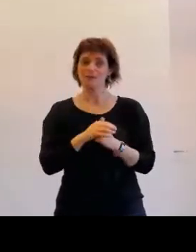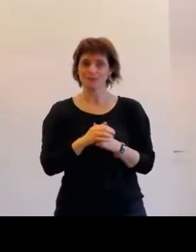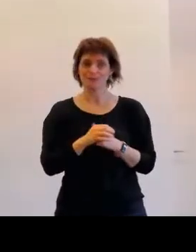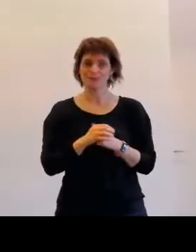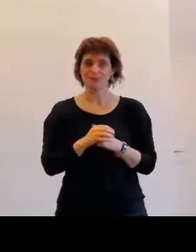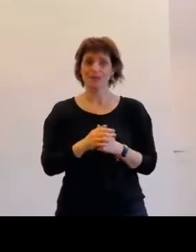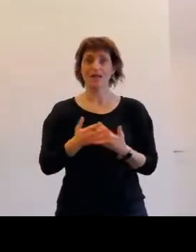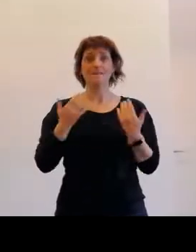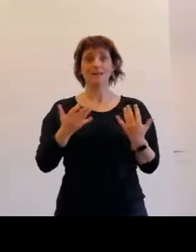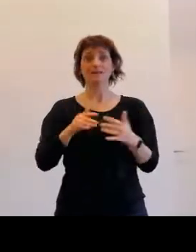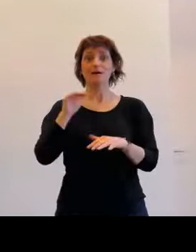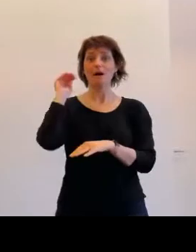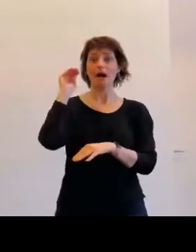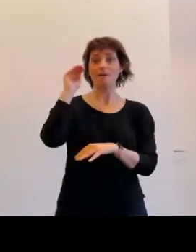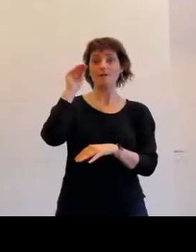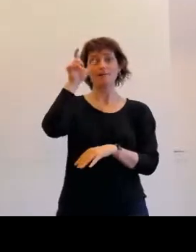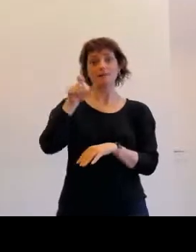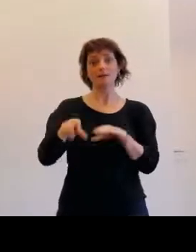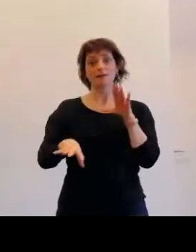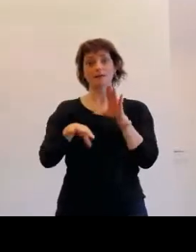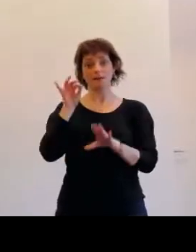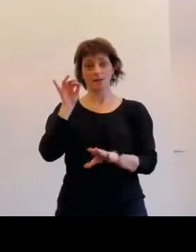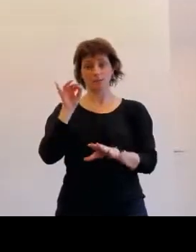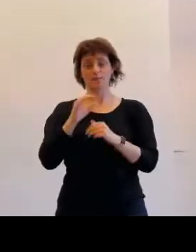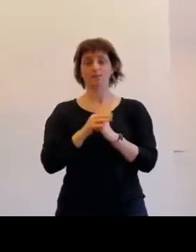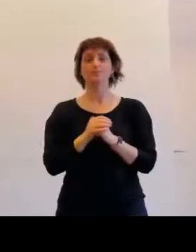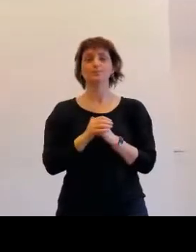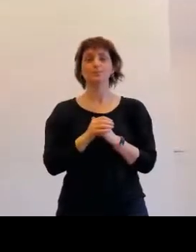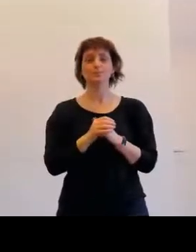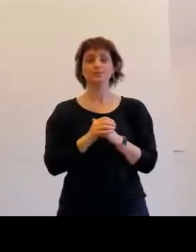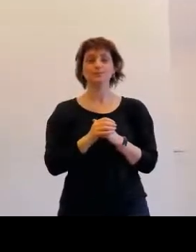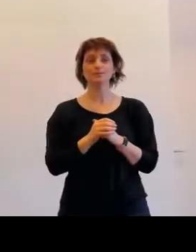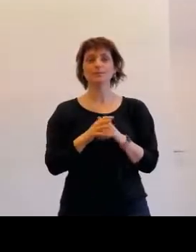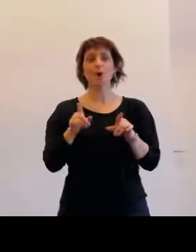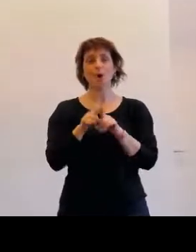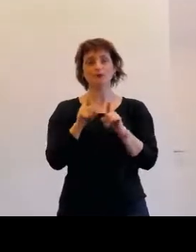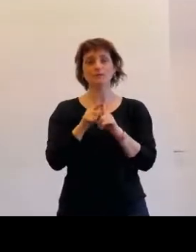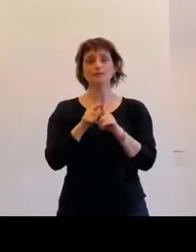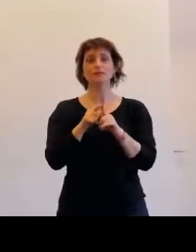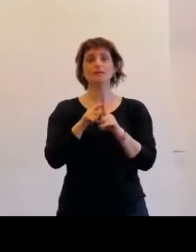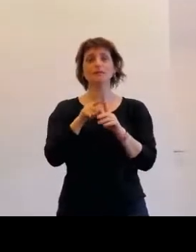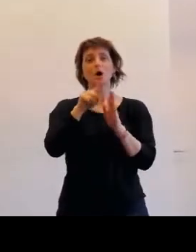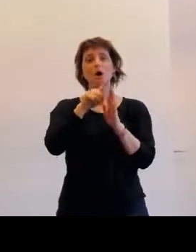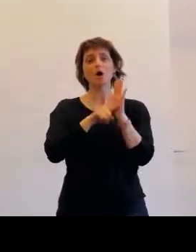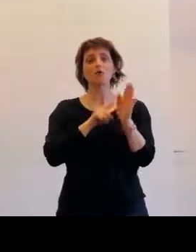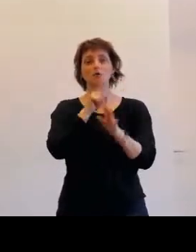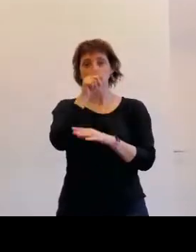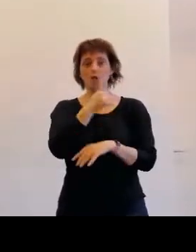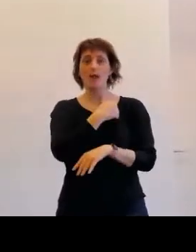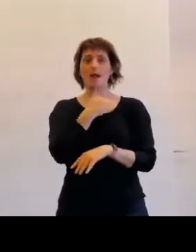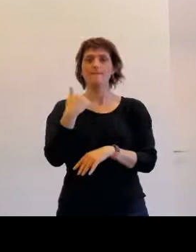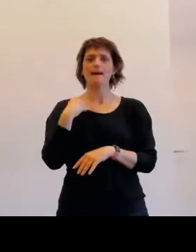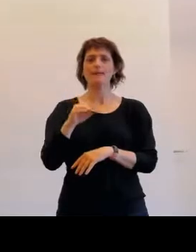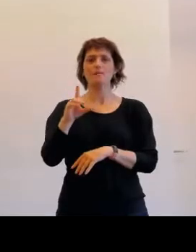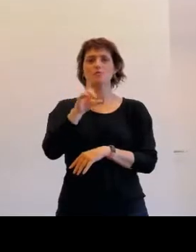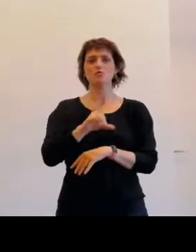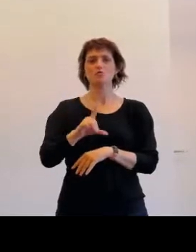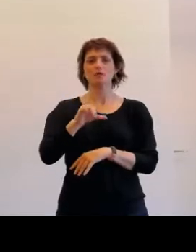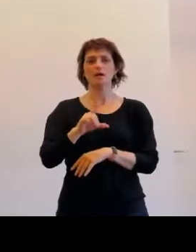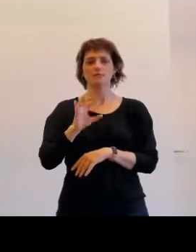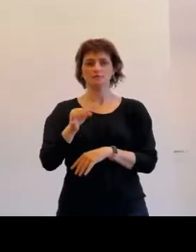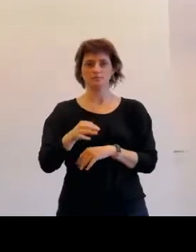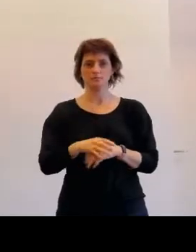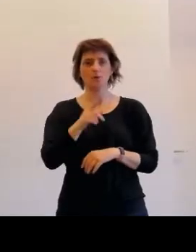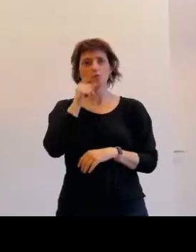J'ai procédé à l'appel des élus et ensuite nous entamerons l'ordre du jour. Isabelle Lucas. Présente.